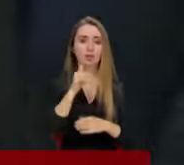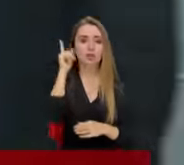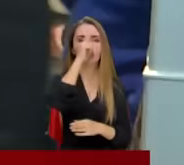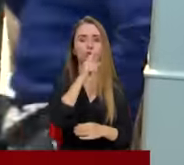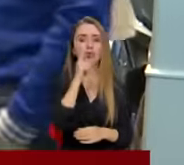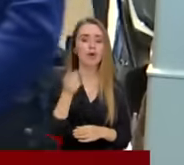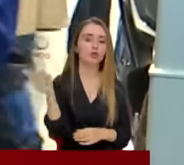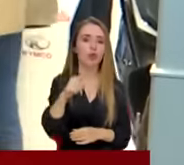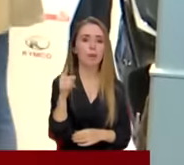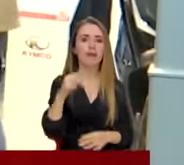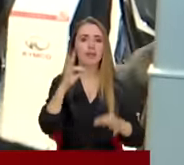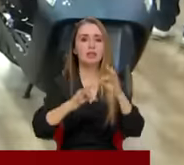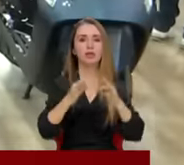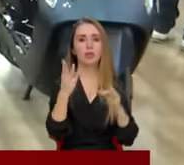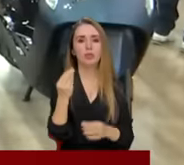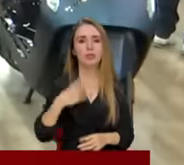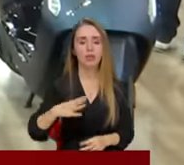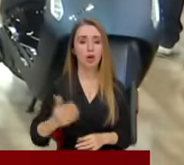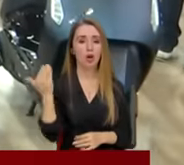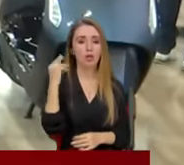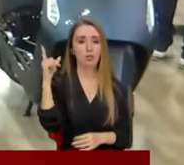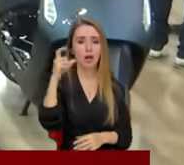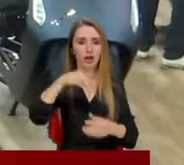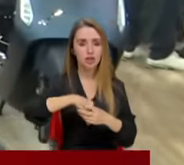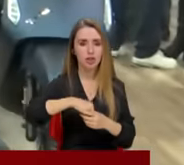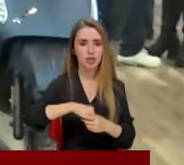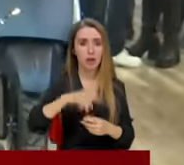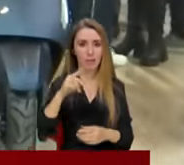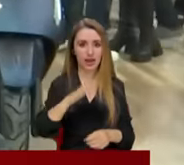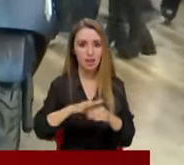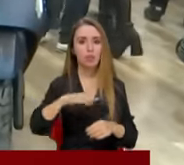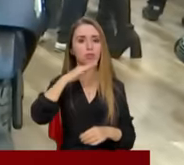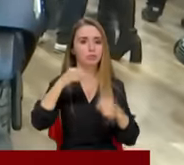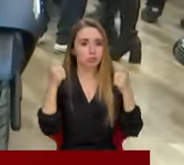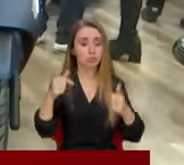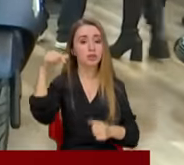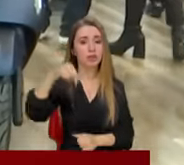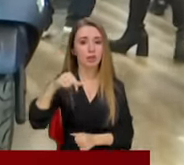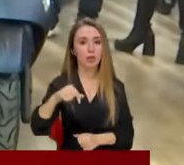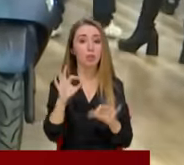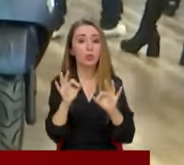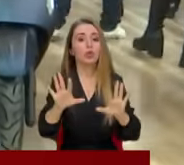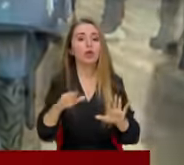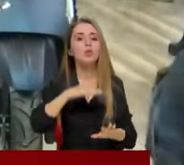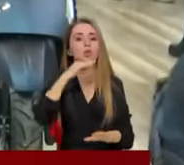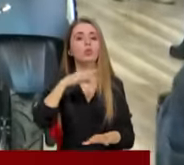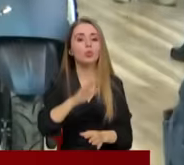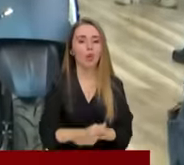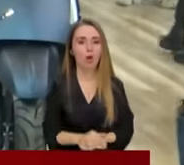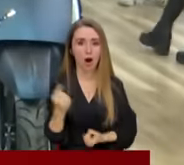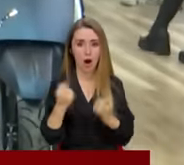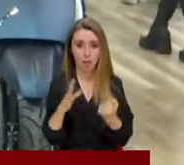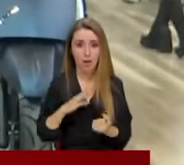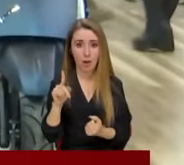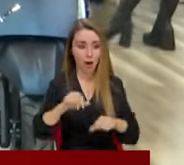sonra bir tasarruf arayışı. Önceden bir ayda bir depoyu doldururken şu anda mümkün değil, dolduramıyoruz. Otomobilimiz var